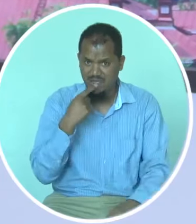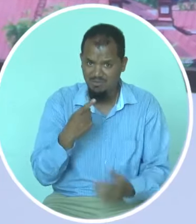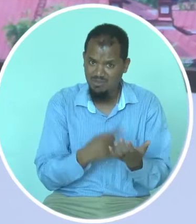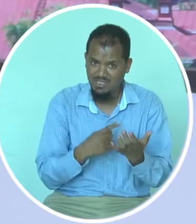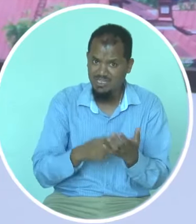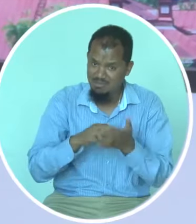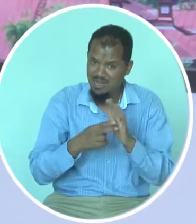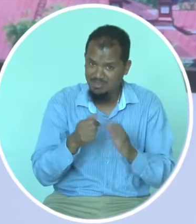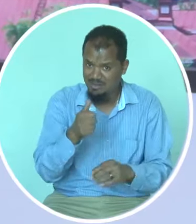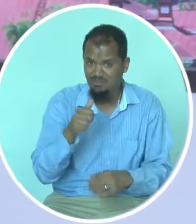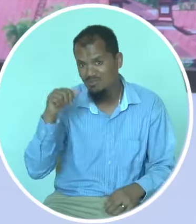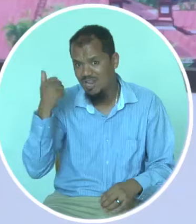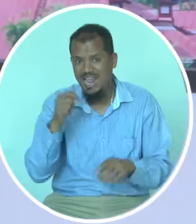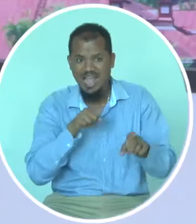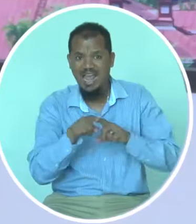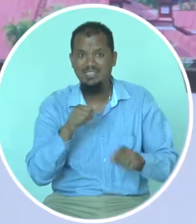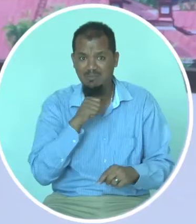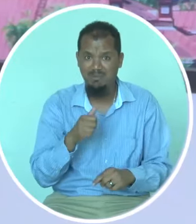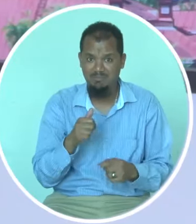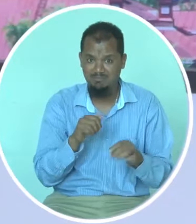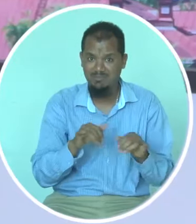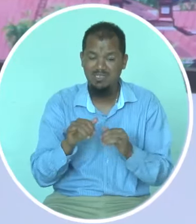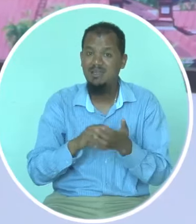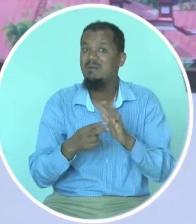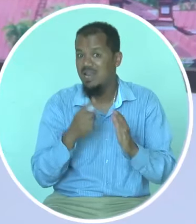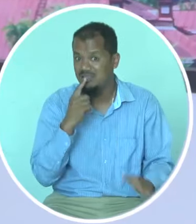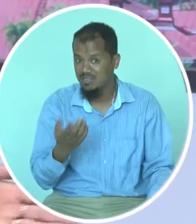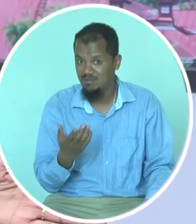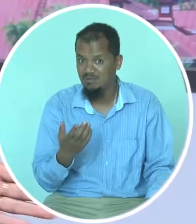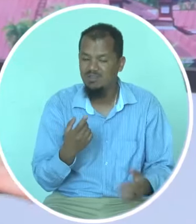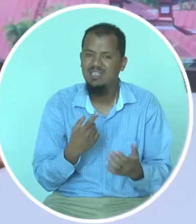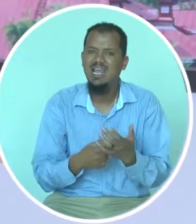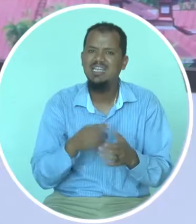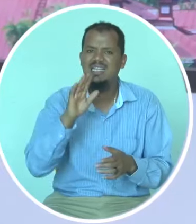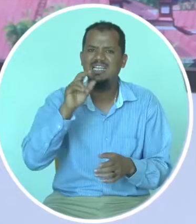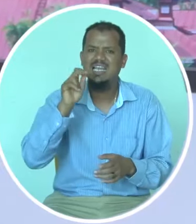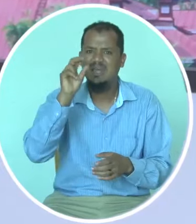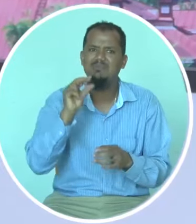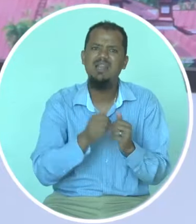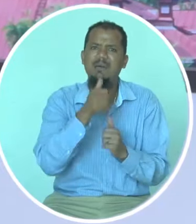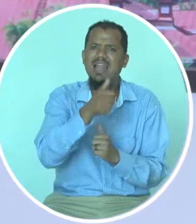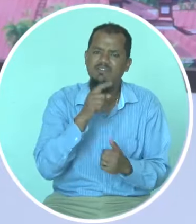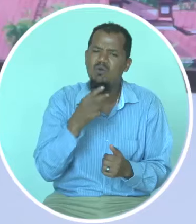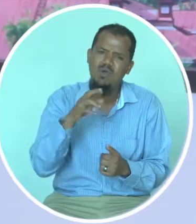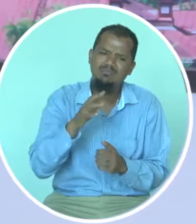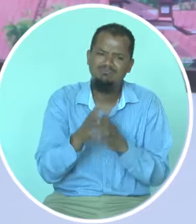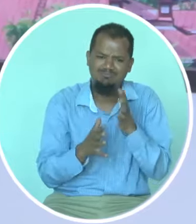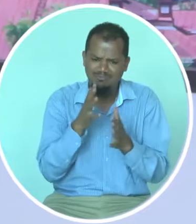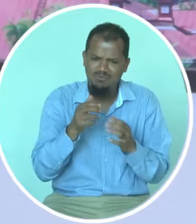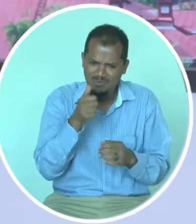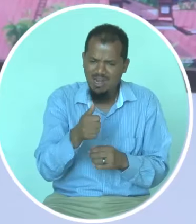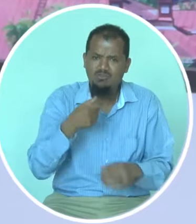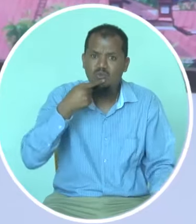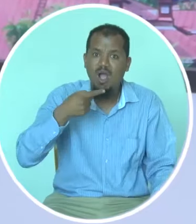እንዲ ማለት በራሱ ሌላ ጋር አልስማማም እንደማለት ስለሚሆን ያንን ገደብ ለማለፍ ነው ወይስ ምልክቱ